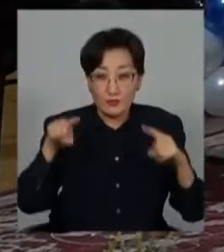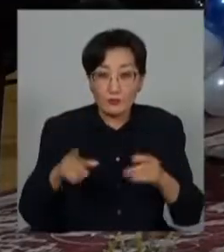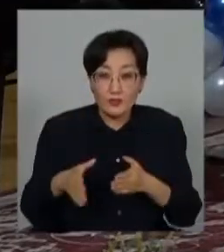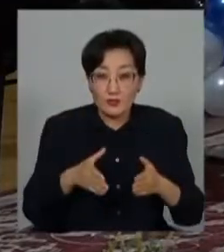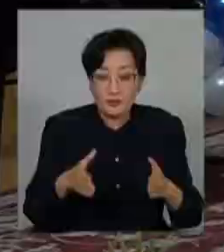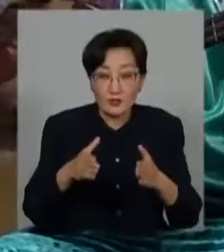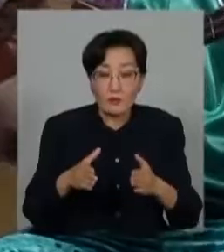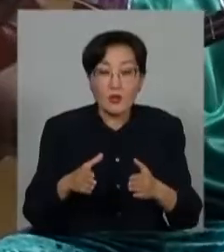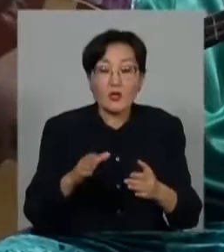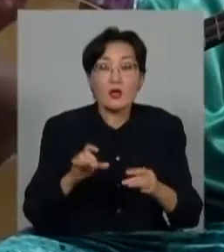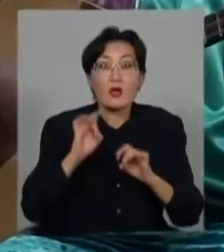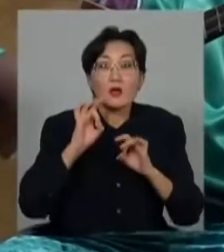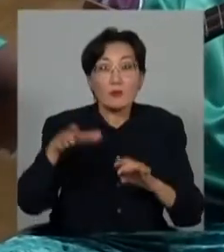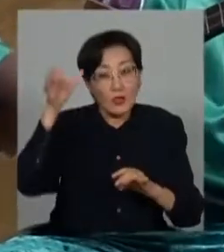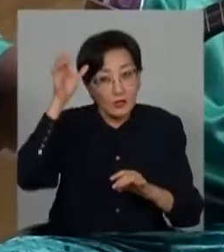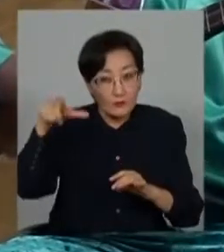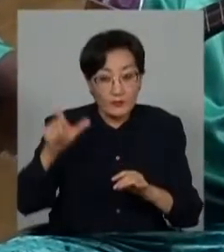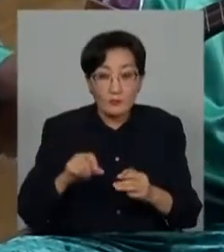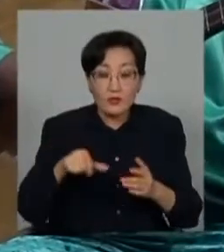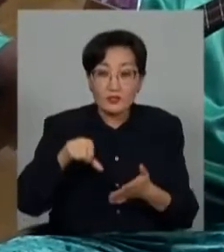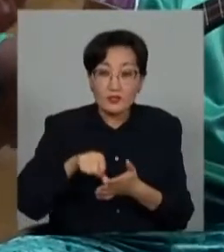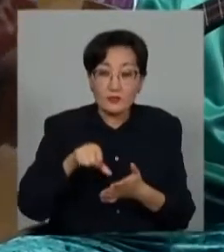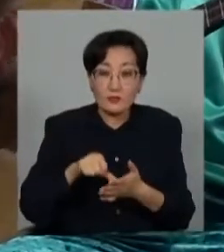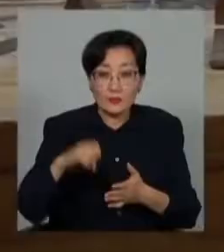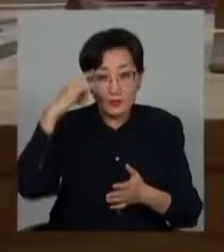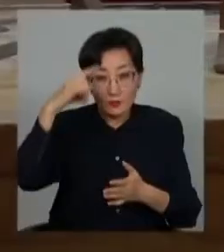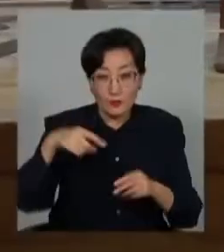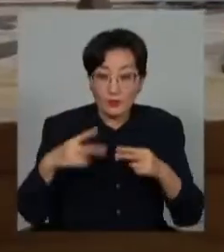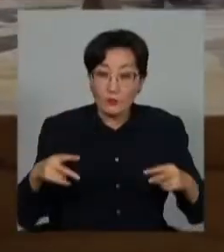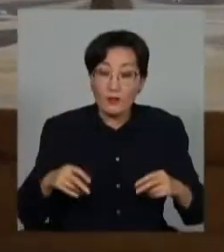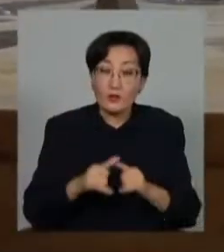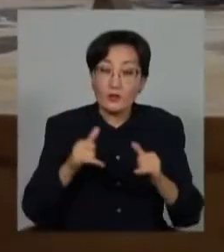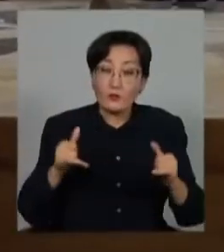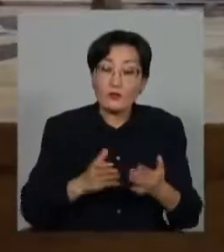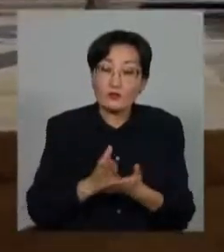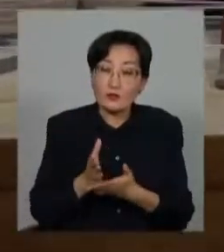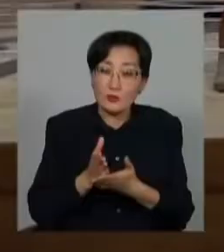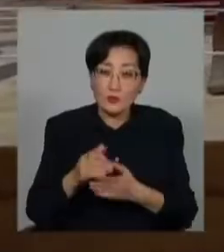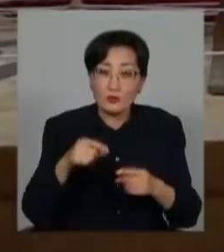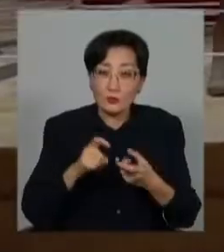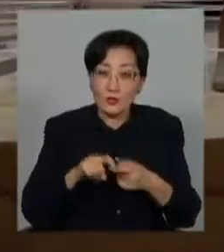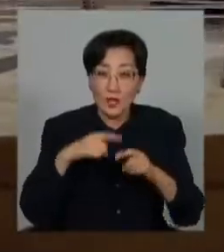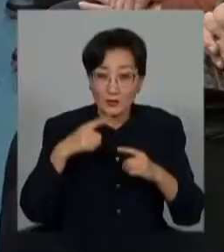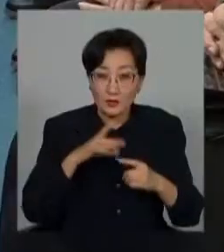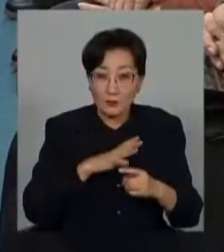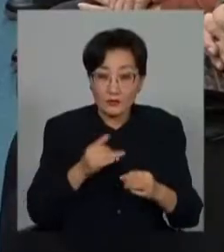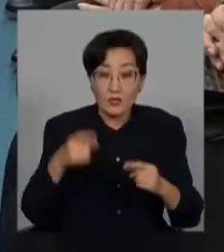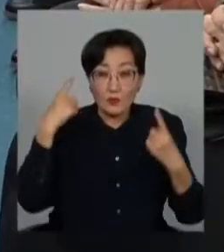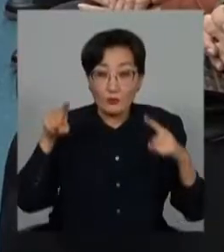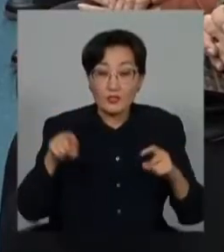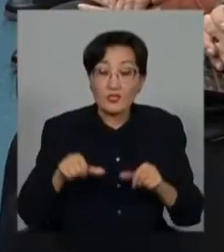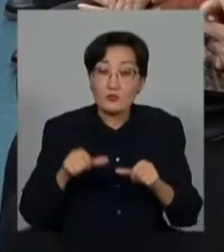жолдың саңлақтары мен ғалымдар қатысып, қаламгердің қазақ әдебиетінің дамуына қосқан үлесін сөз етті. Сондай-ақ оның